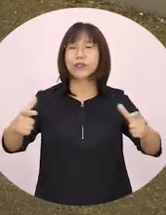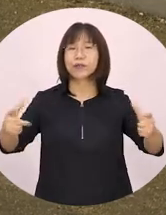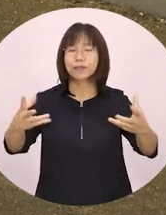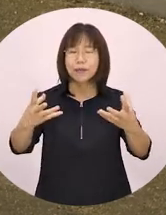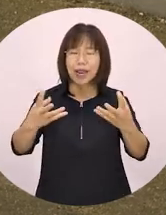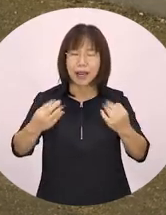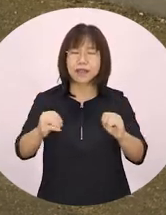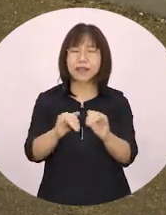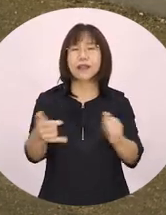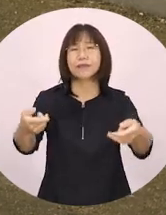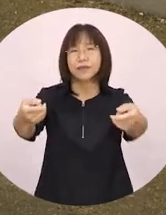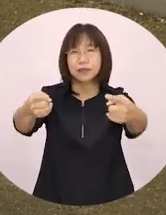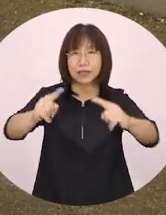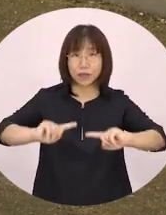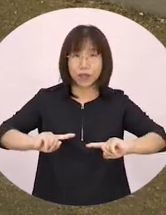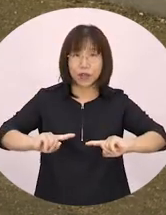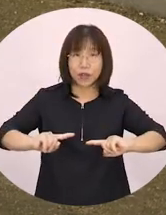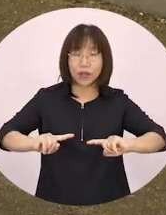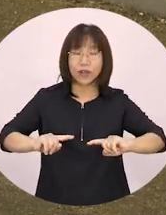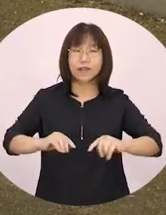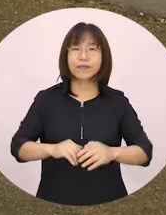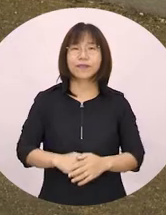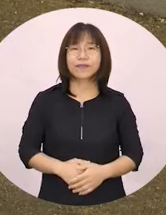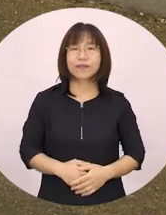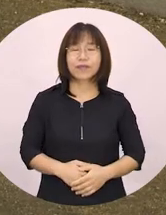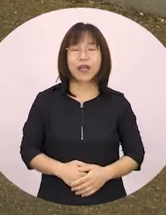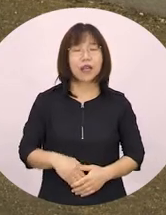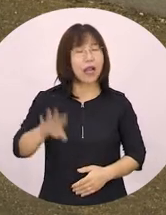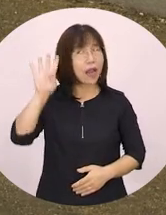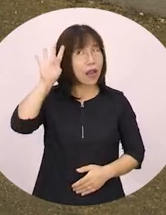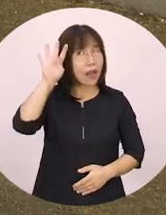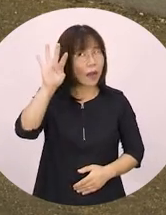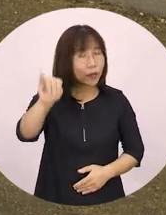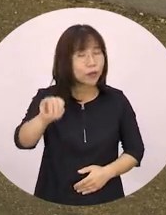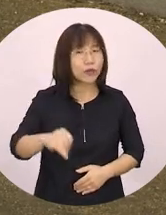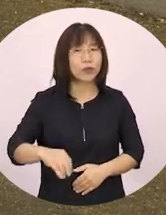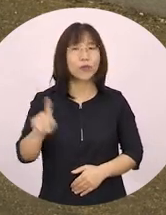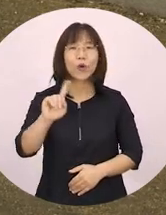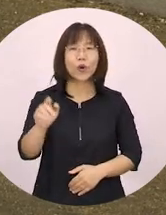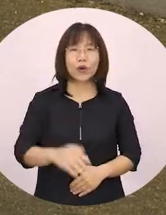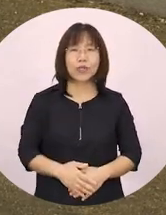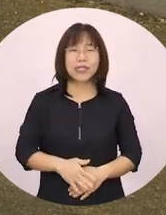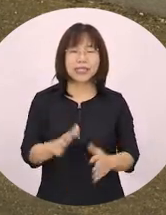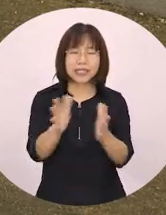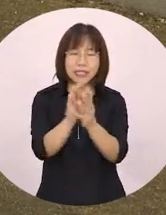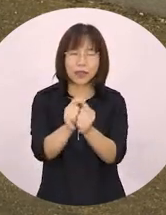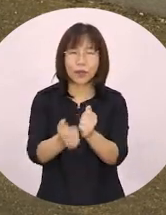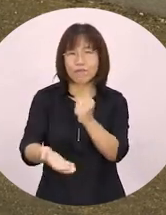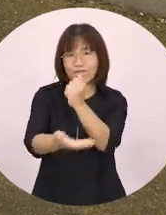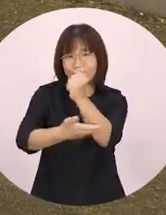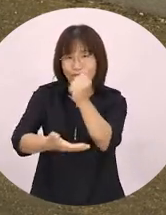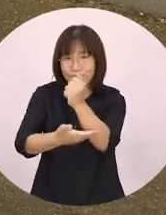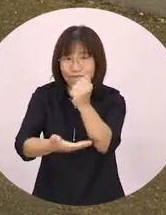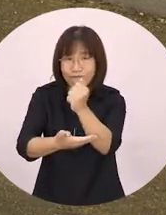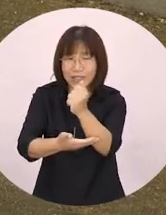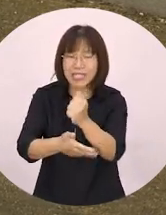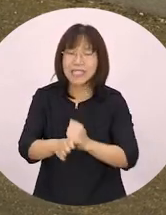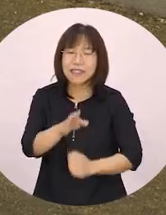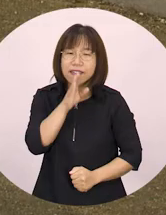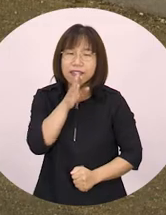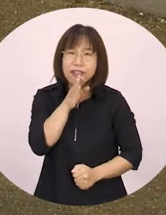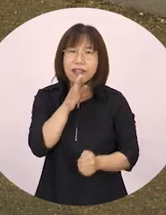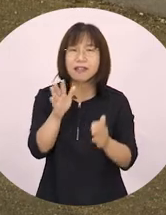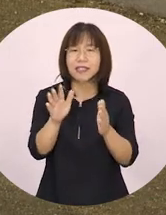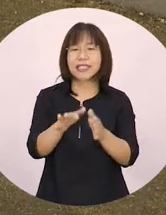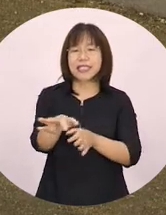점점 더 키워서 많은 어르신들이 참여하시고 하나의 이제 나중에 저희가 수확한 작물들을 가지고 시장까지 나가는